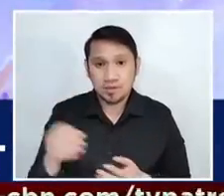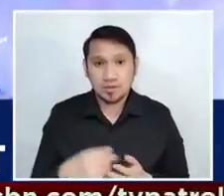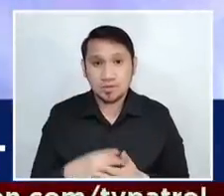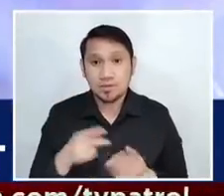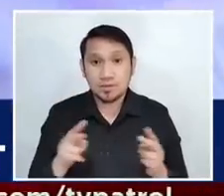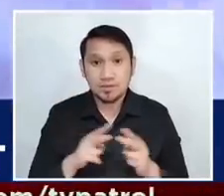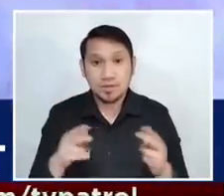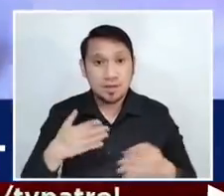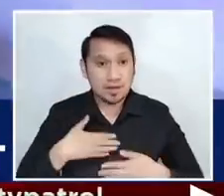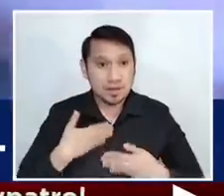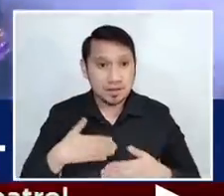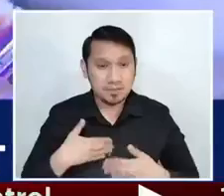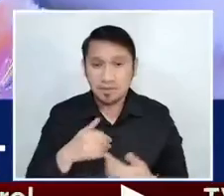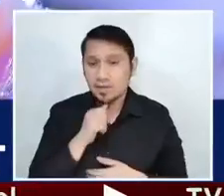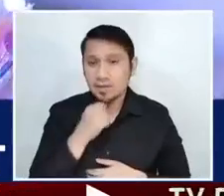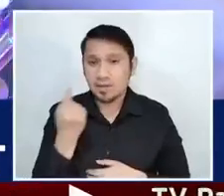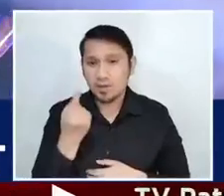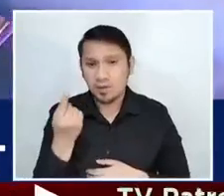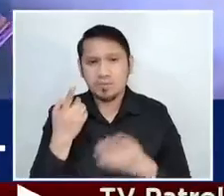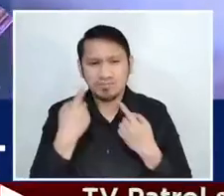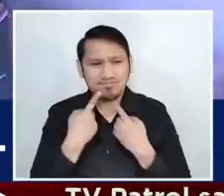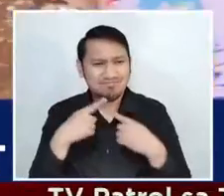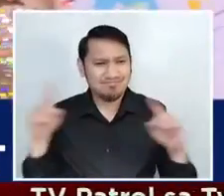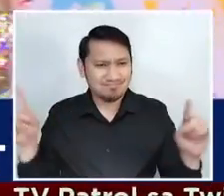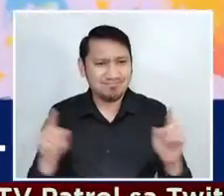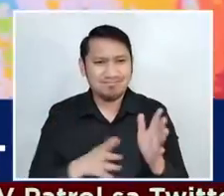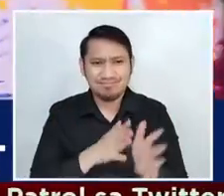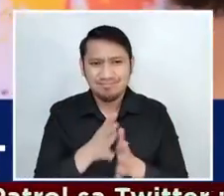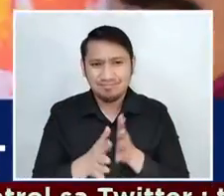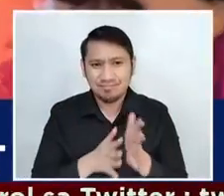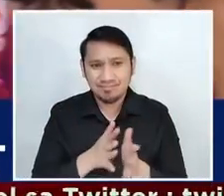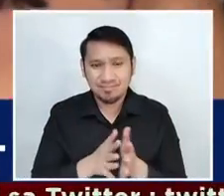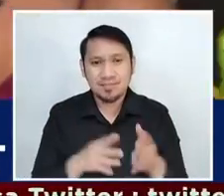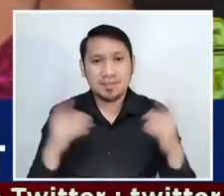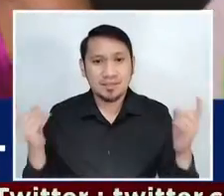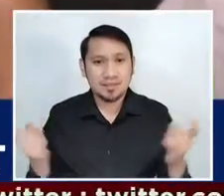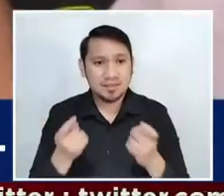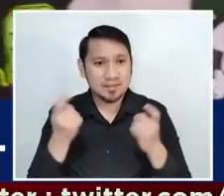si Sam hindi lang dahil nairaos ng maayos ang kanyang debut, kundi